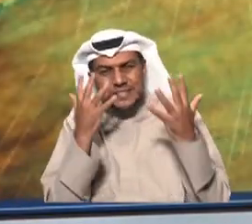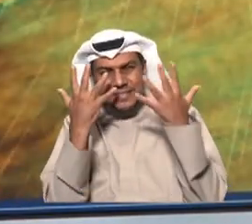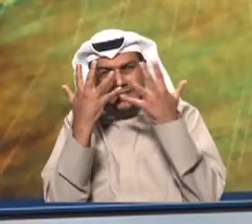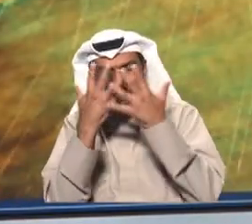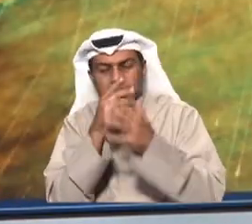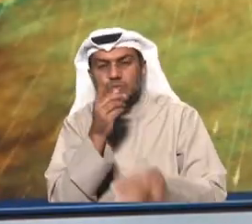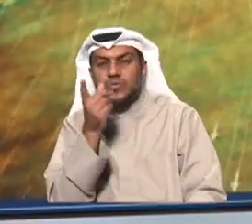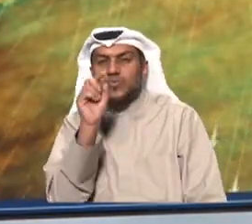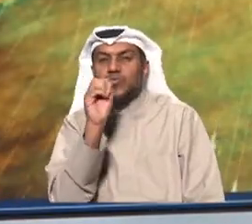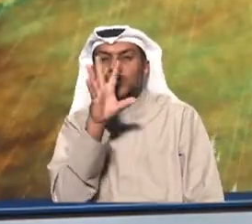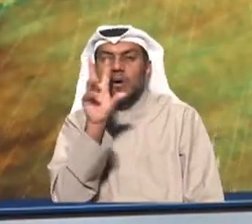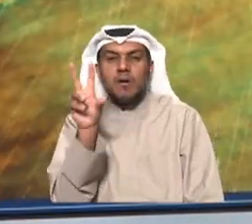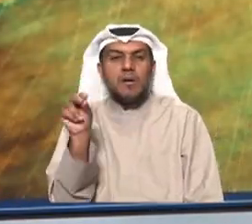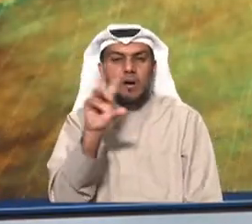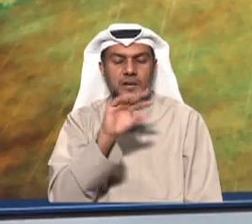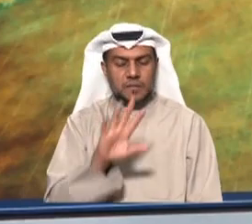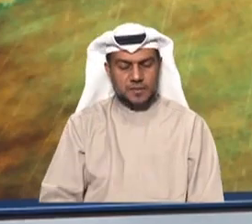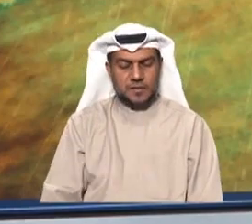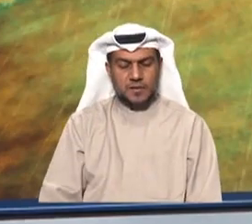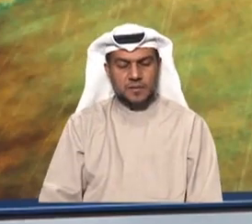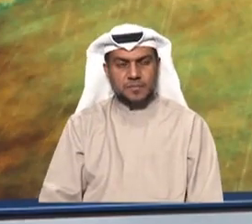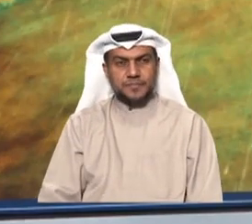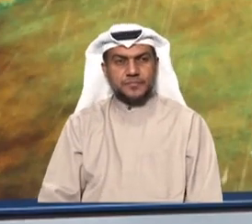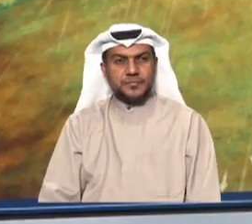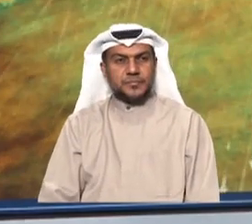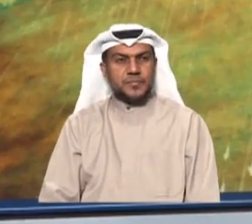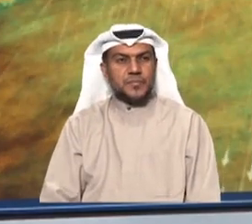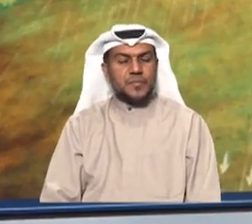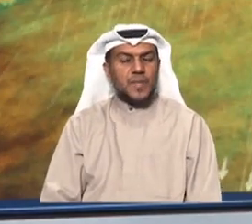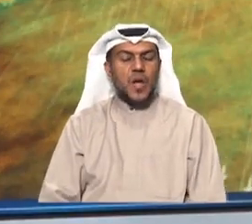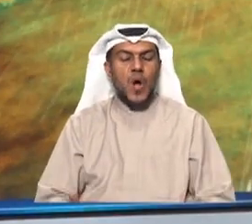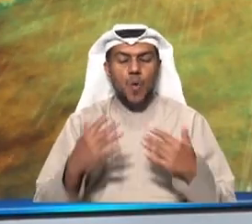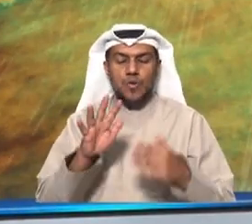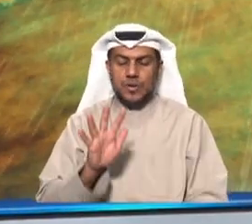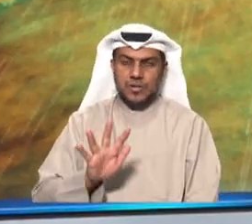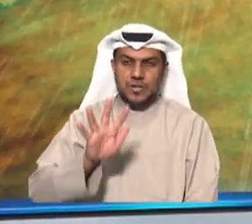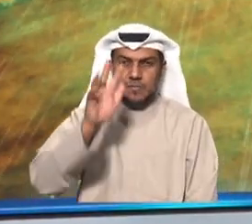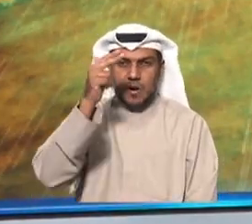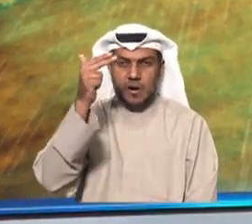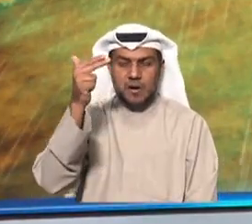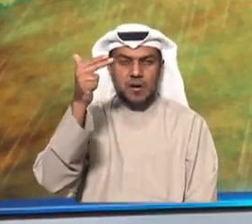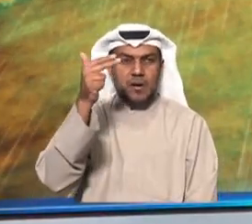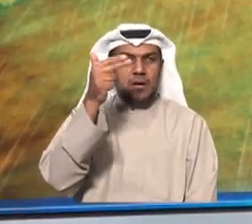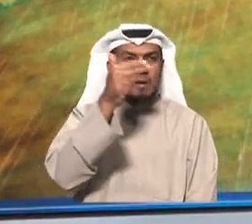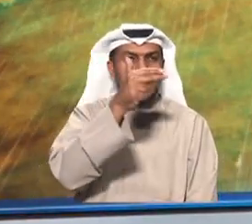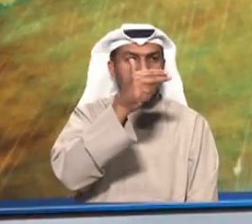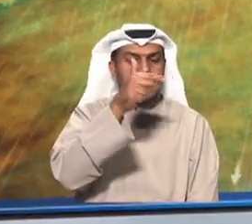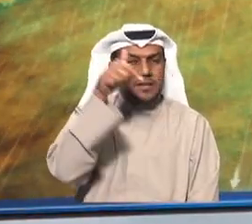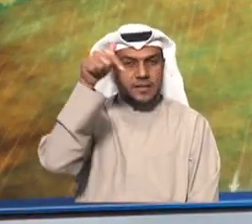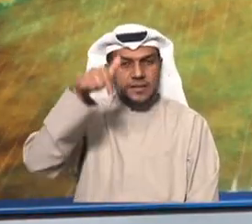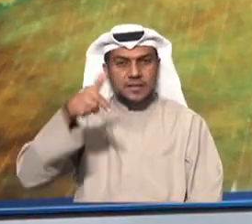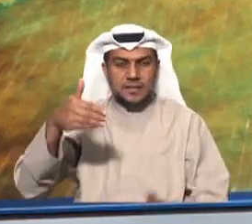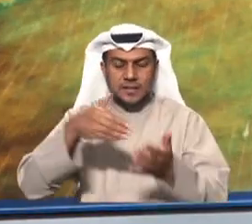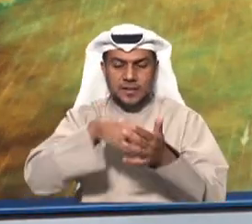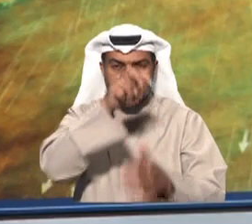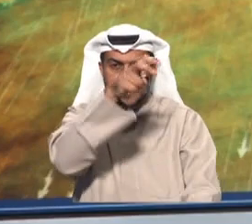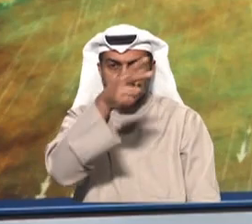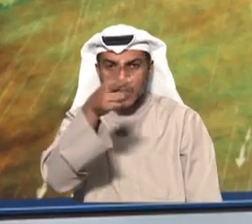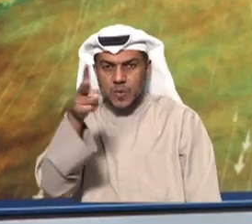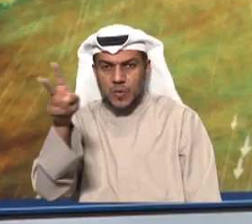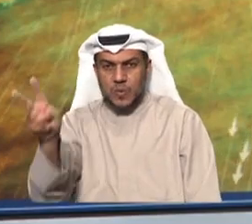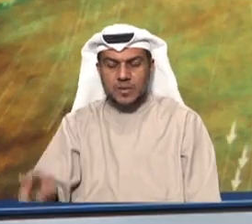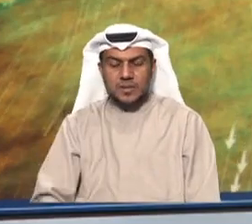الصباح الأولى من يوم الغد، مع استمرار الهواء شمالي غربي خفيف إلى معتدل السرعة 6 إلى 28 كيلومتر في